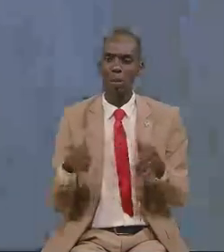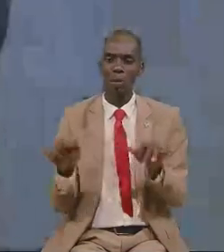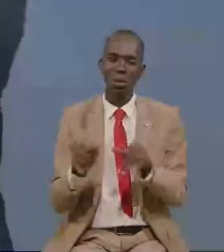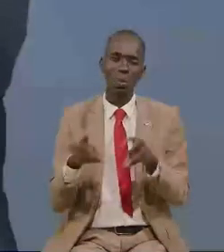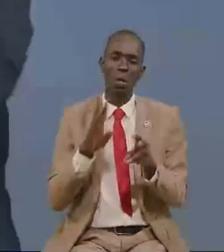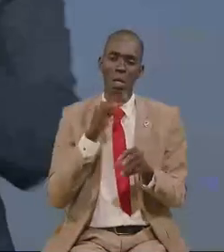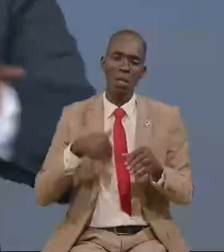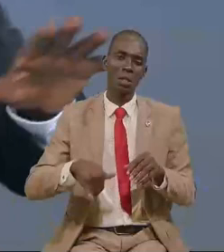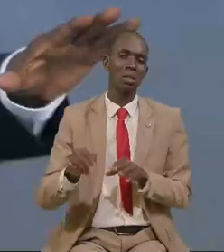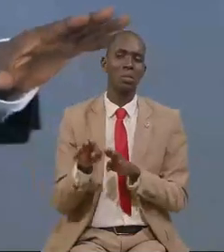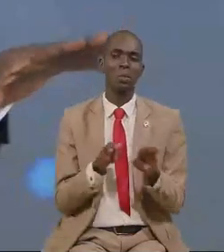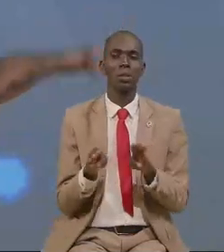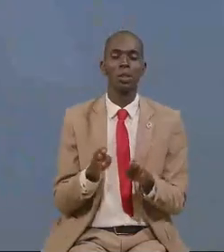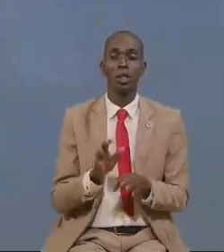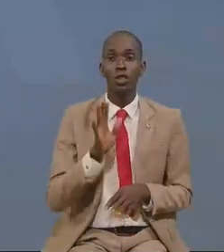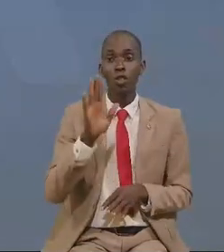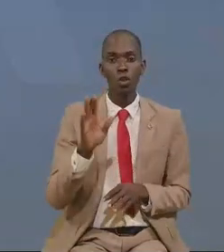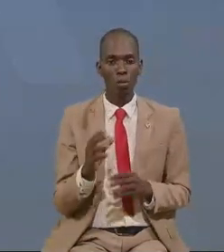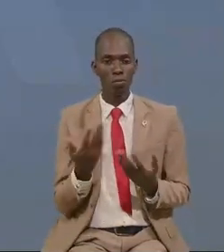Tes relations avec les gens, tes interactions avec les gens,